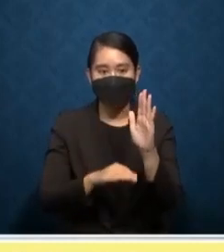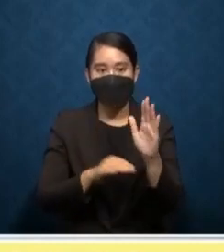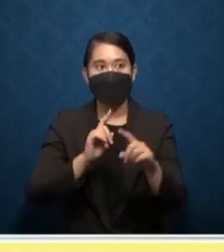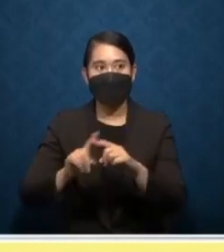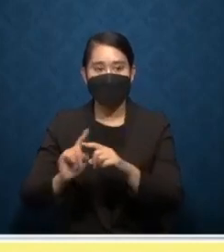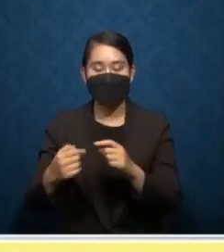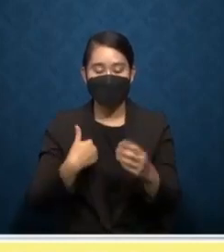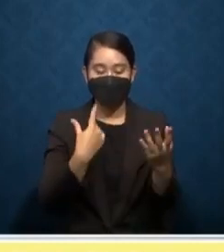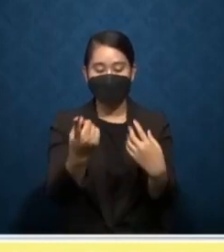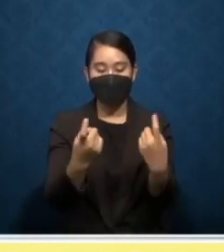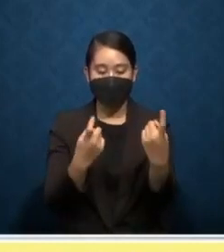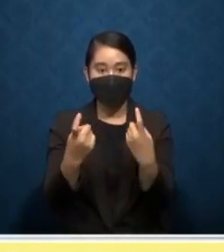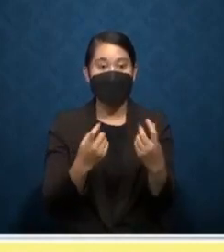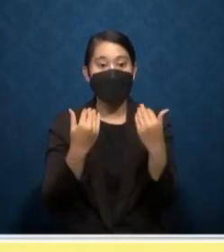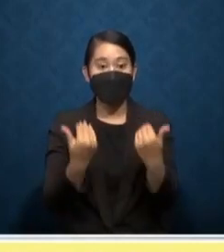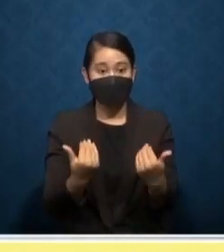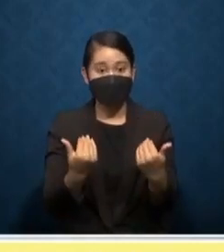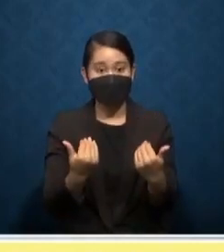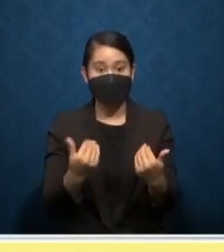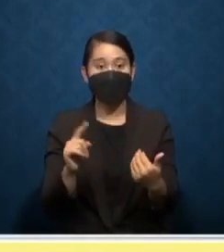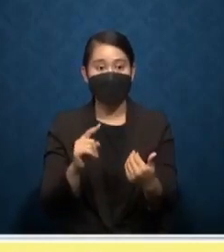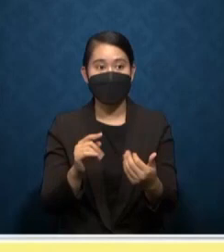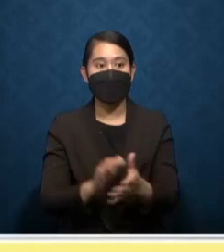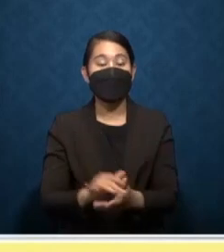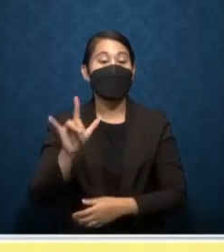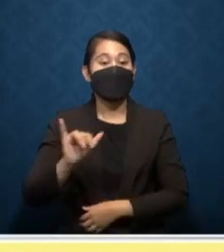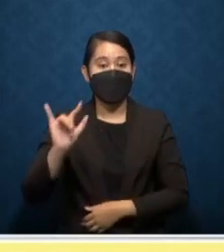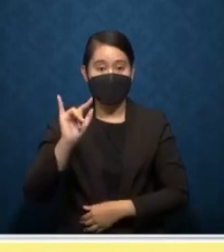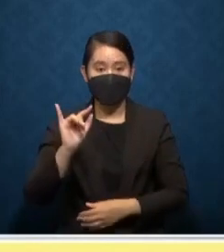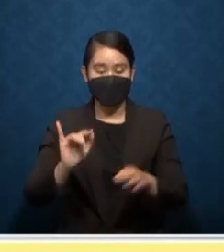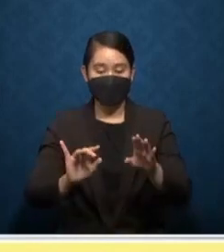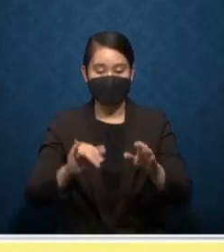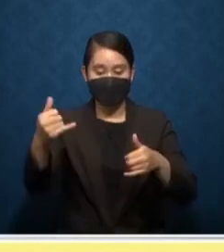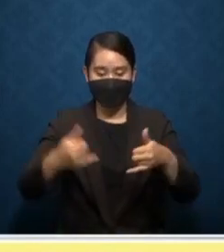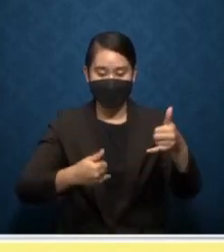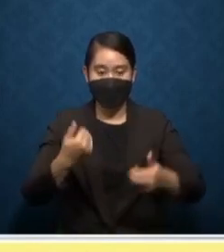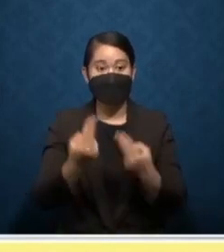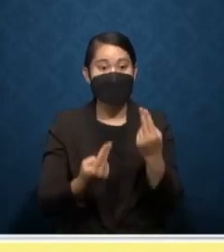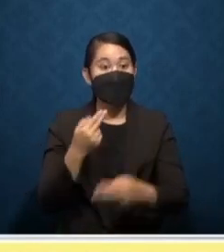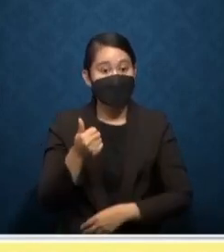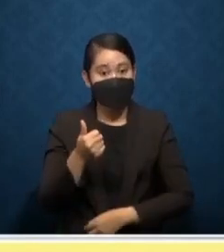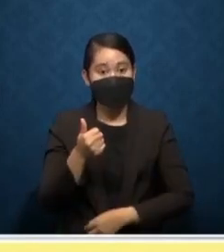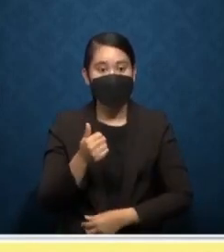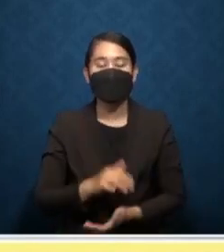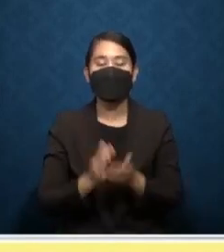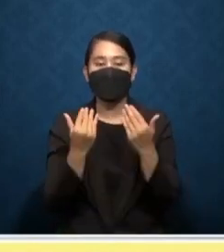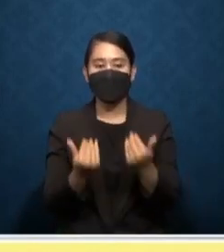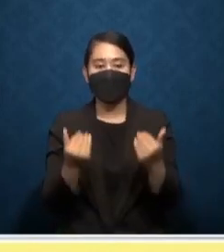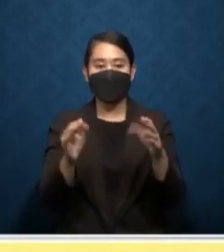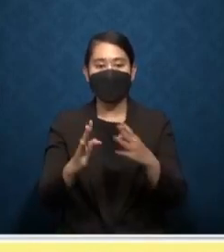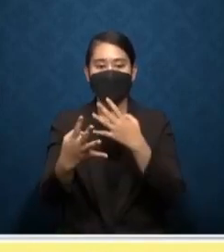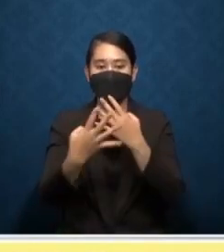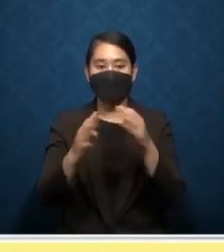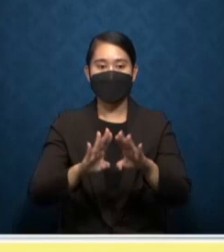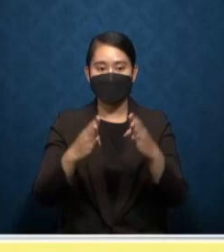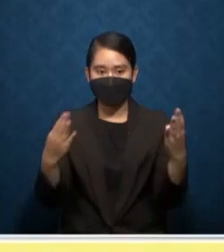ถามผมวา วันนี้เราเปิดให้เยี่มได้หออยางเราได้เรนการเปิดเรื่องจำให้เยี่มตงแต